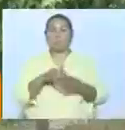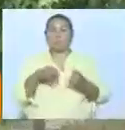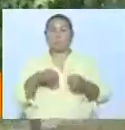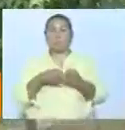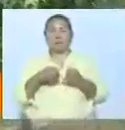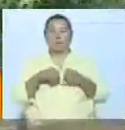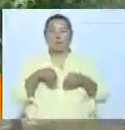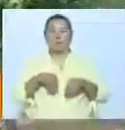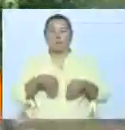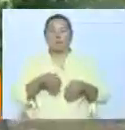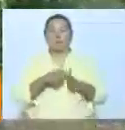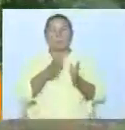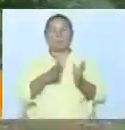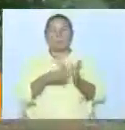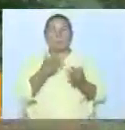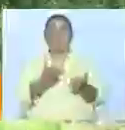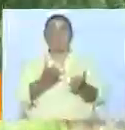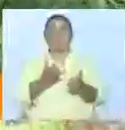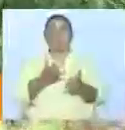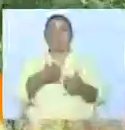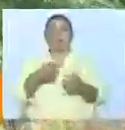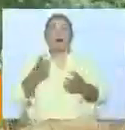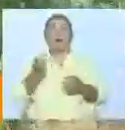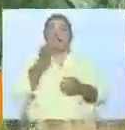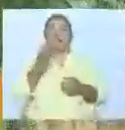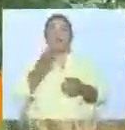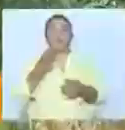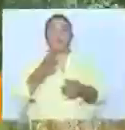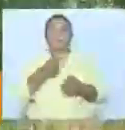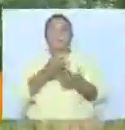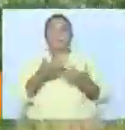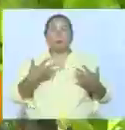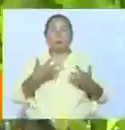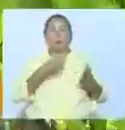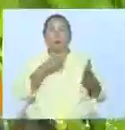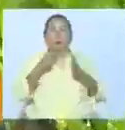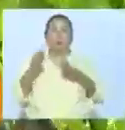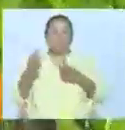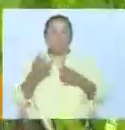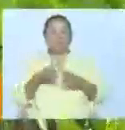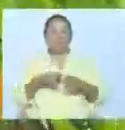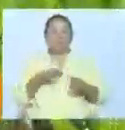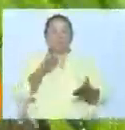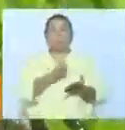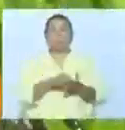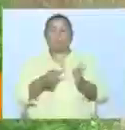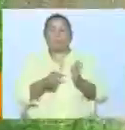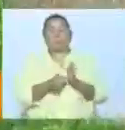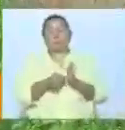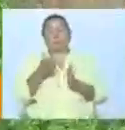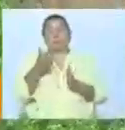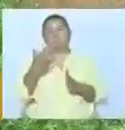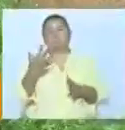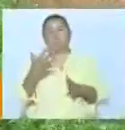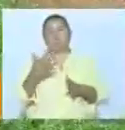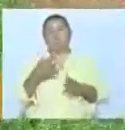уже 19 лет на сегодняшний день крестьянское хозяйство пестрит различными плодовыми деревьями которые занимают сть из 35